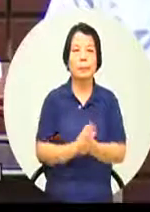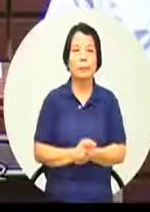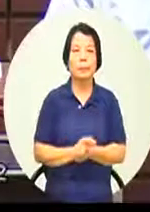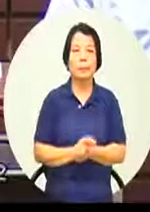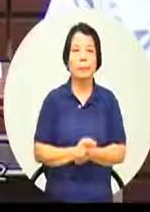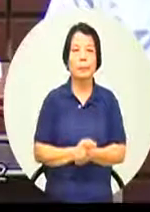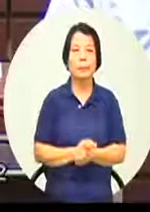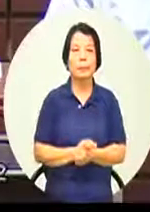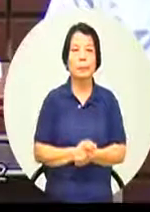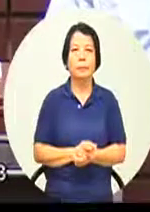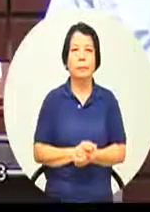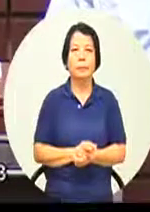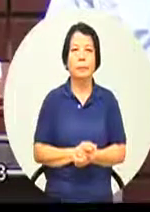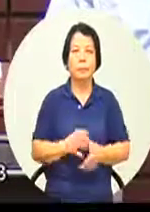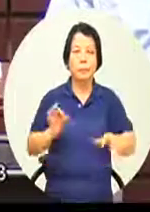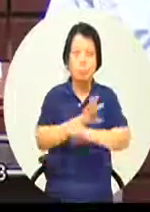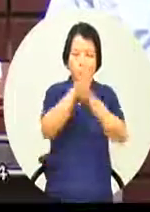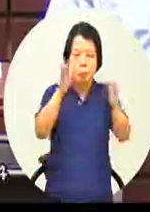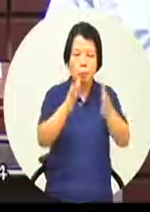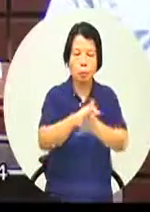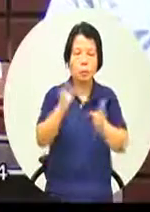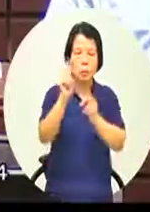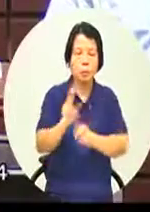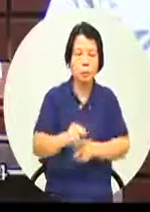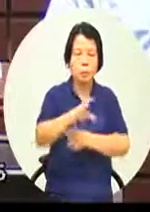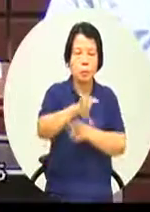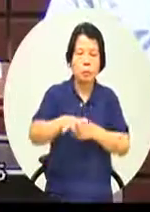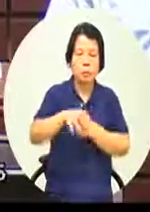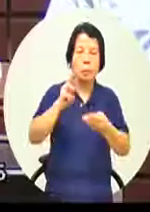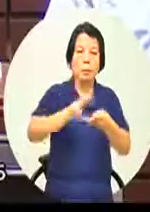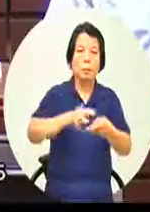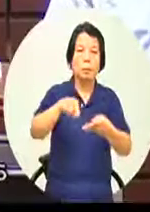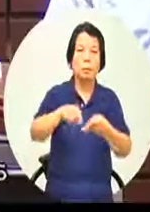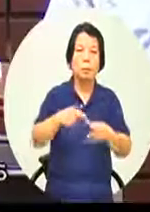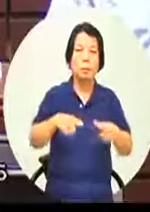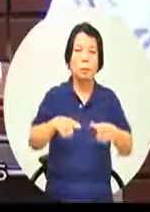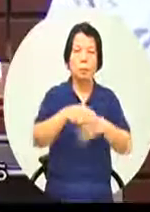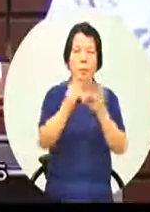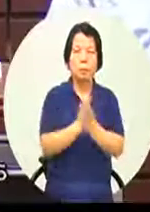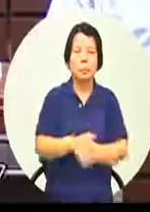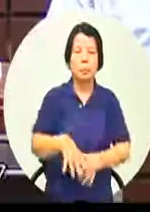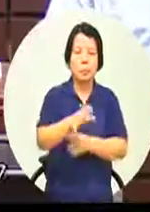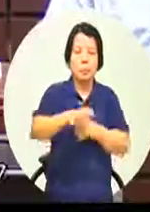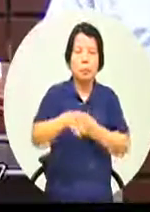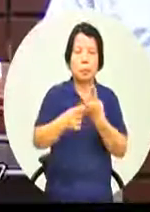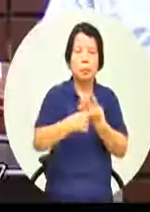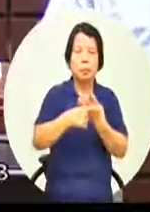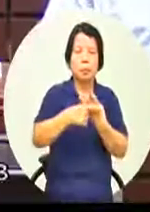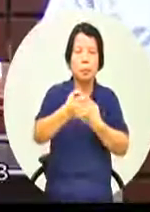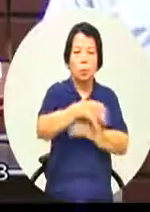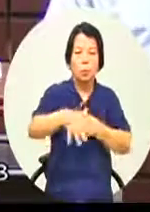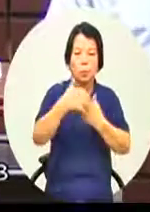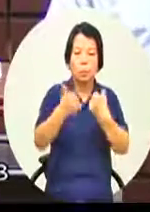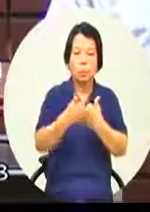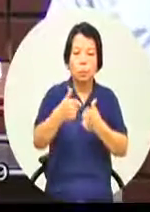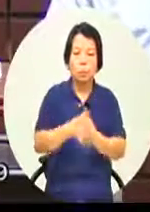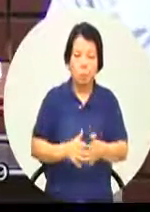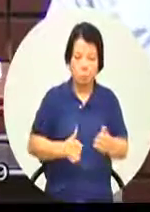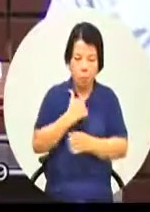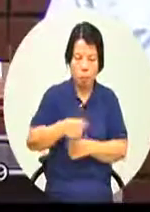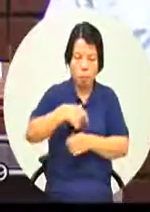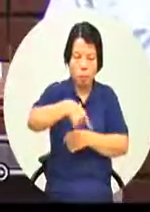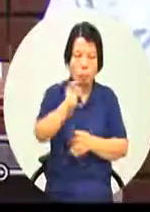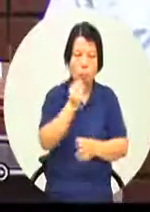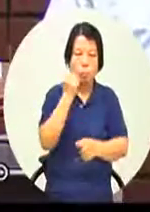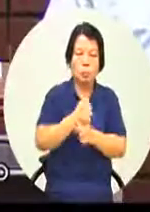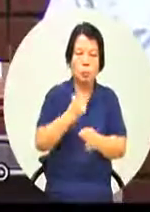一个就是光电农园的一个构思，农委会它也有定一个标准，也就是说要实际从事农